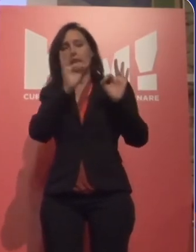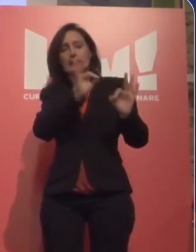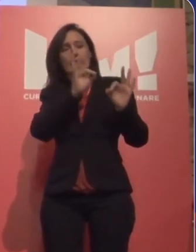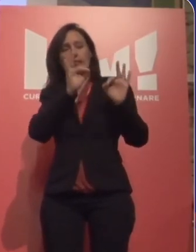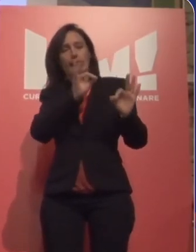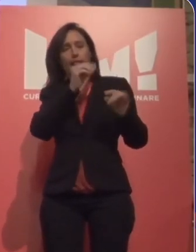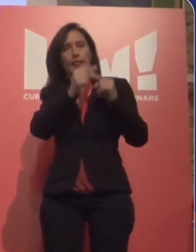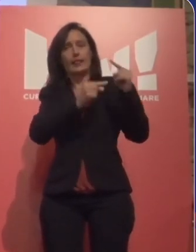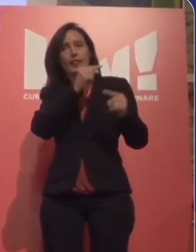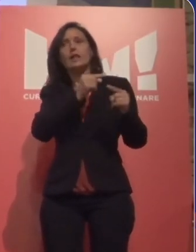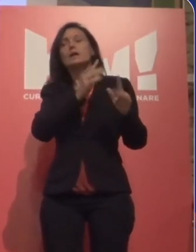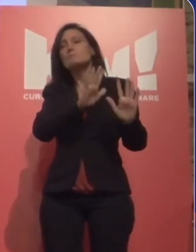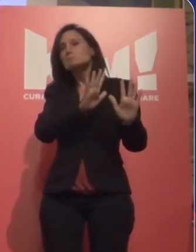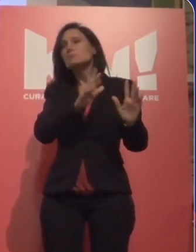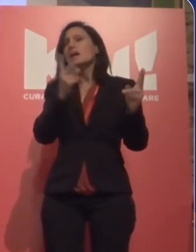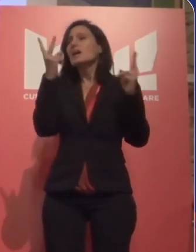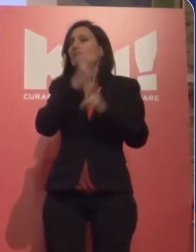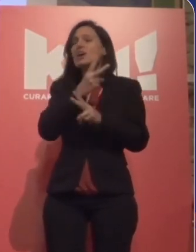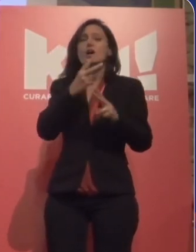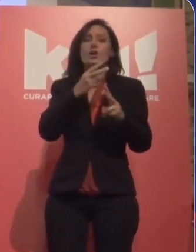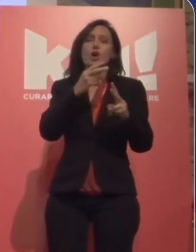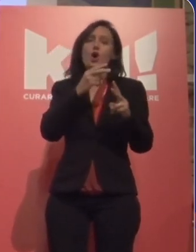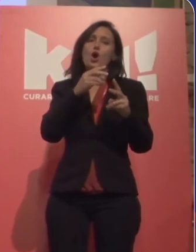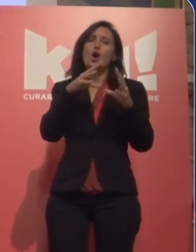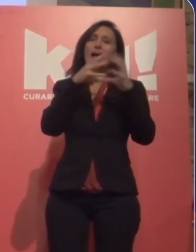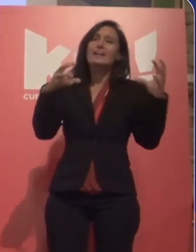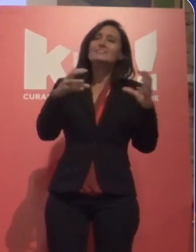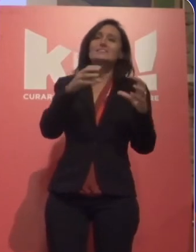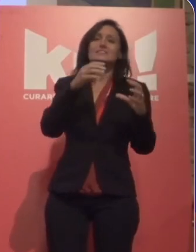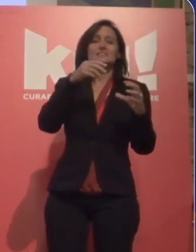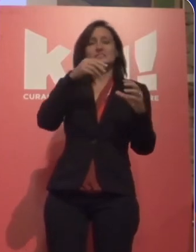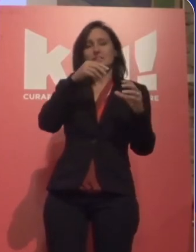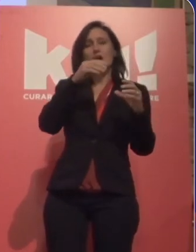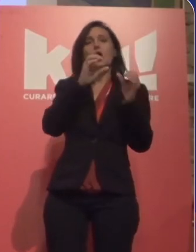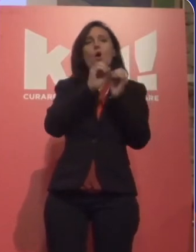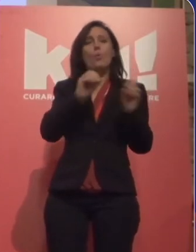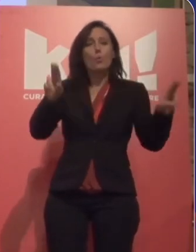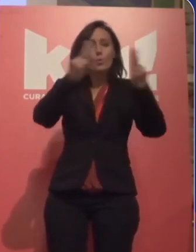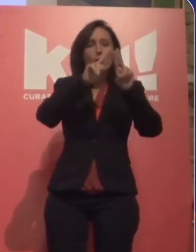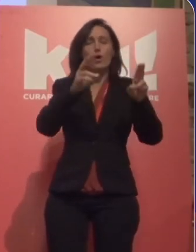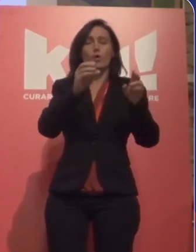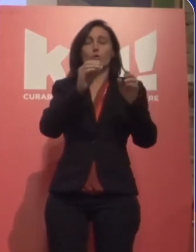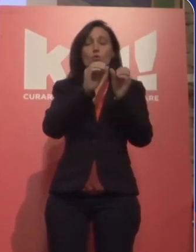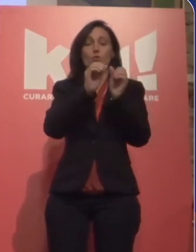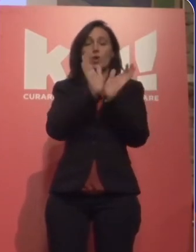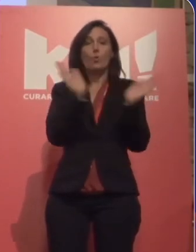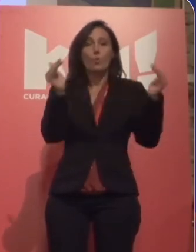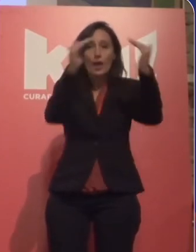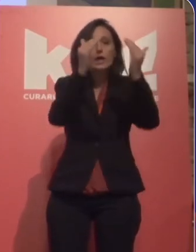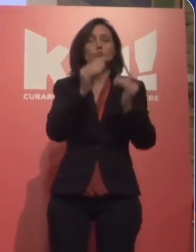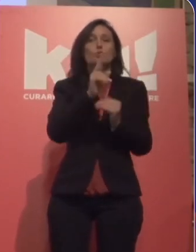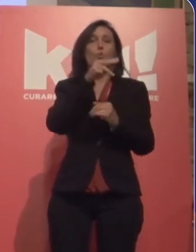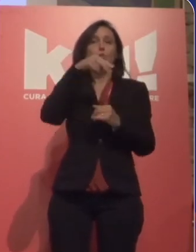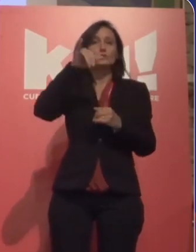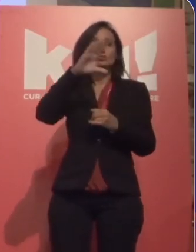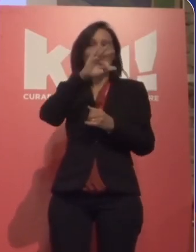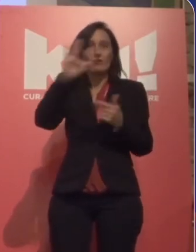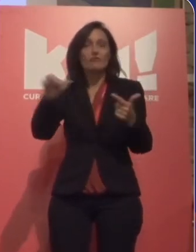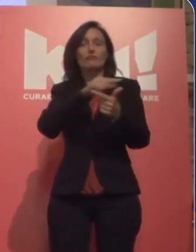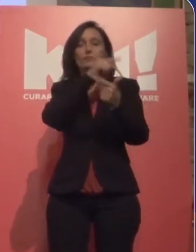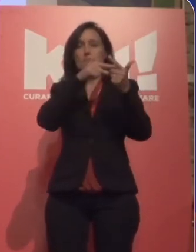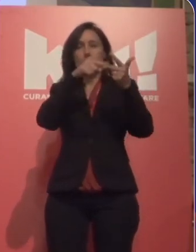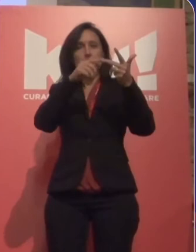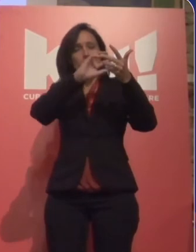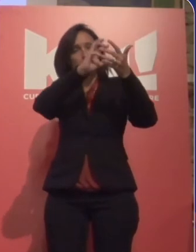del network internazionale c40 di unesco di unicef che raccogliamo attraverso l'intergruppo parlamentare